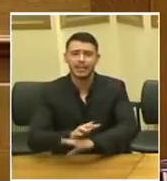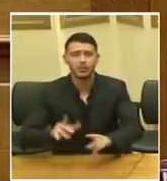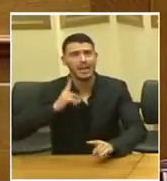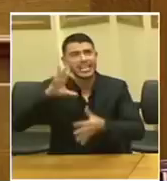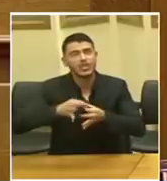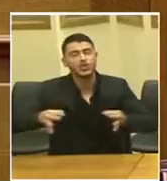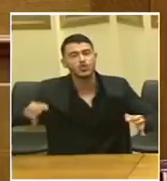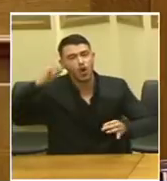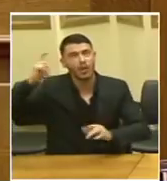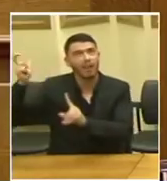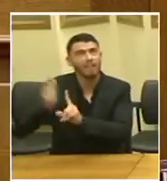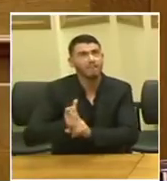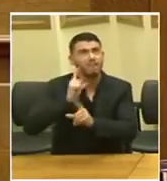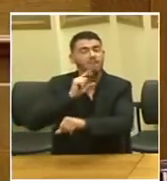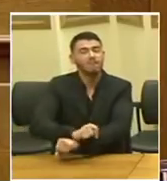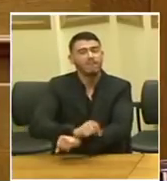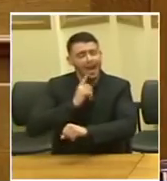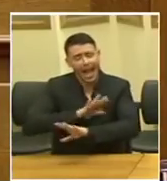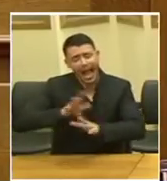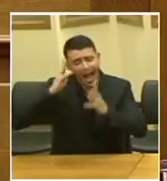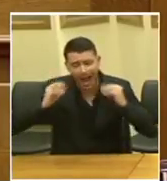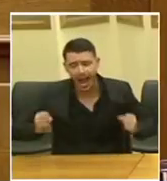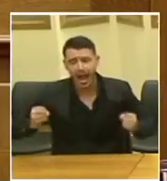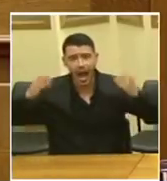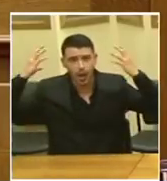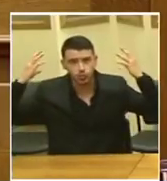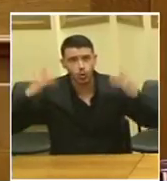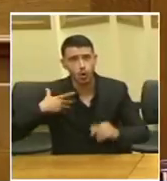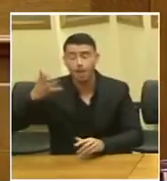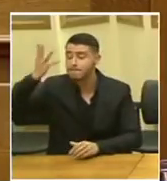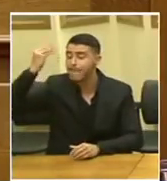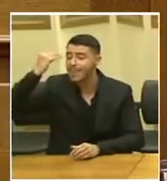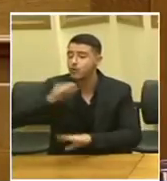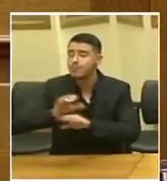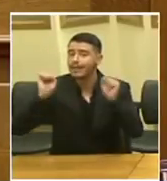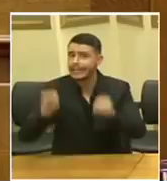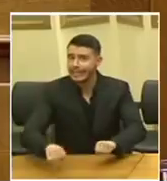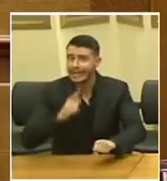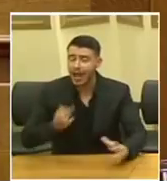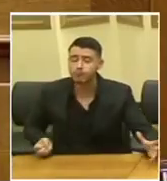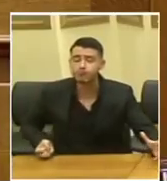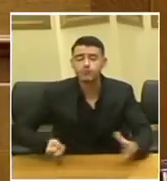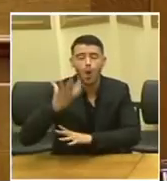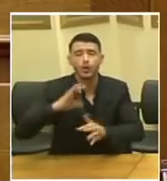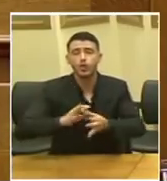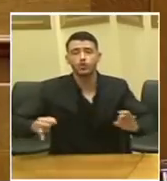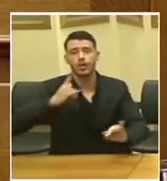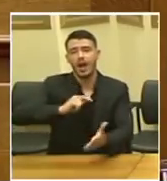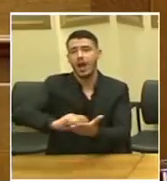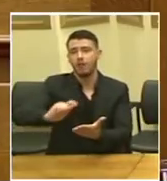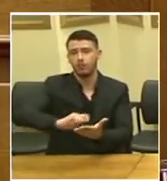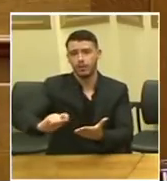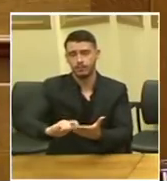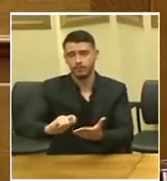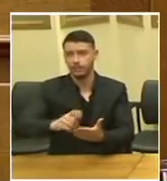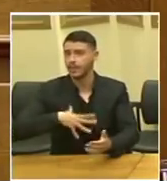είναι σχολείο από το οποίο πρέπει να μάθουμε και να στραφούμε στο μέλλον. Και θέλω να πω το εξής.